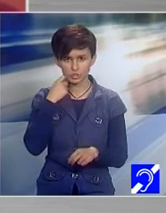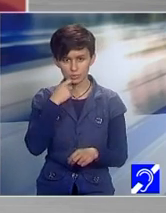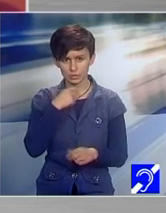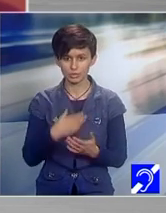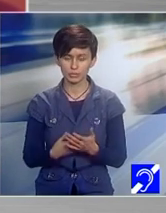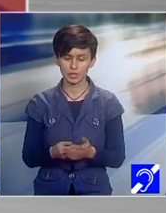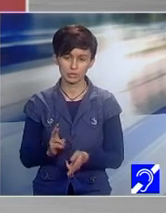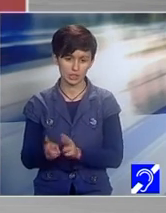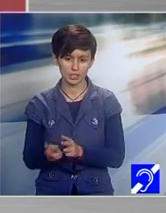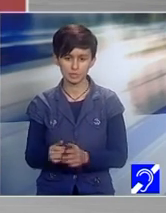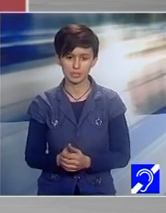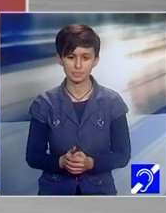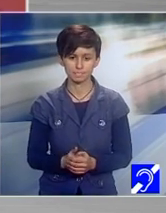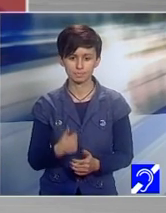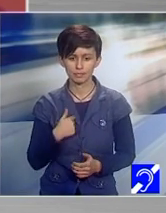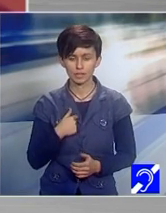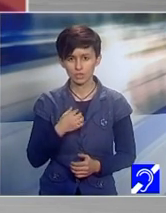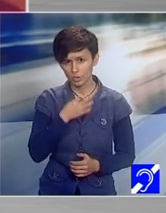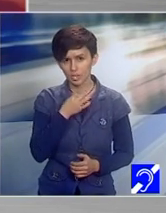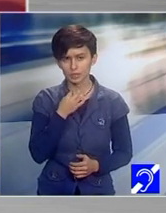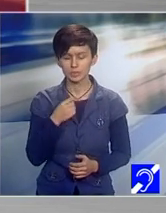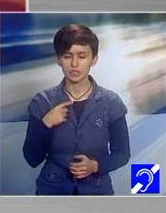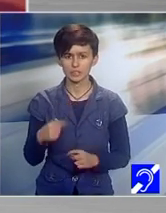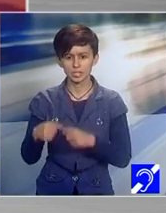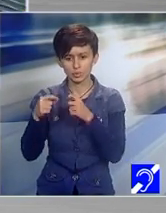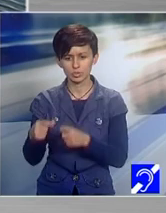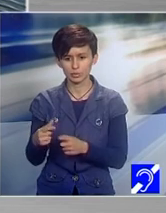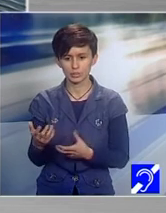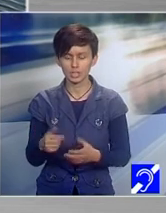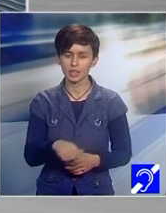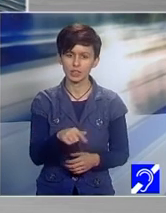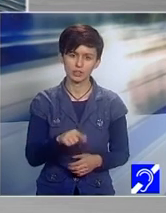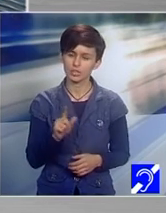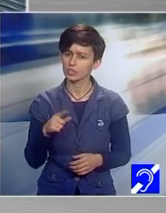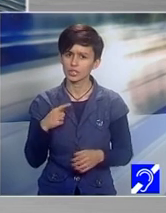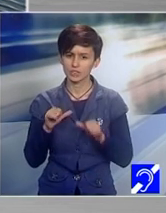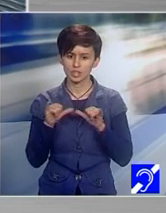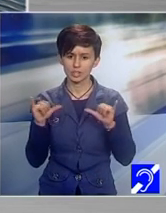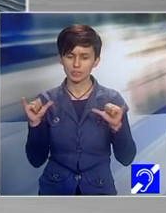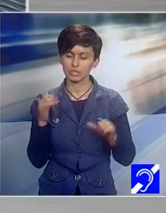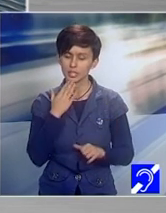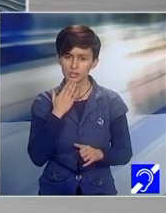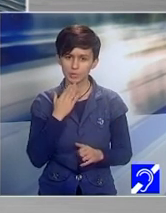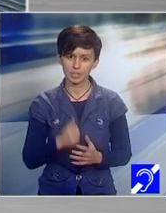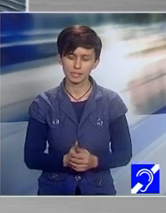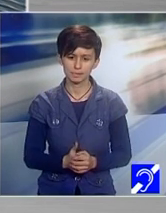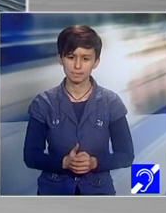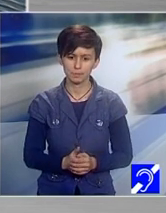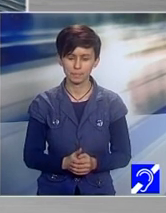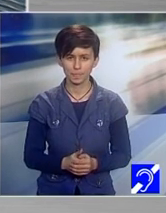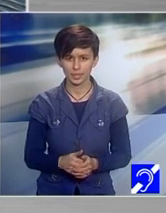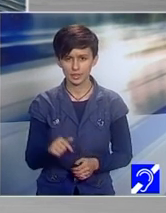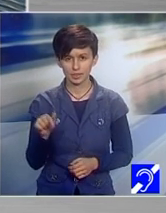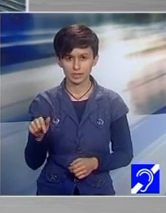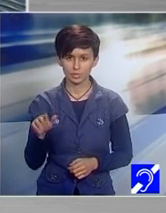tratați. Și dumneavoastră zic, da, pentru că este un domeniu în care la noi nu este dezvoltat, din păcate. Prin urmare, putem spune, Pilu, că tu ai avut